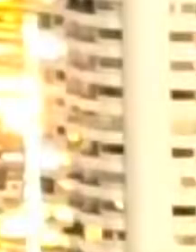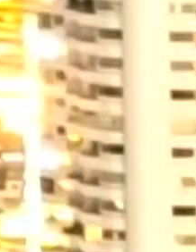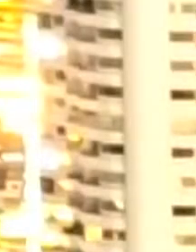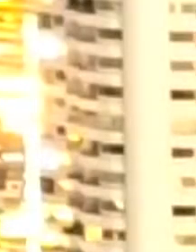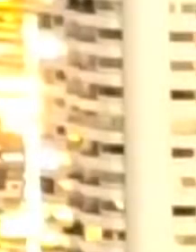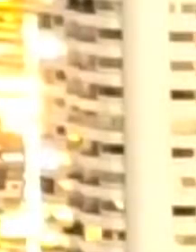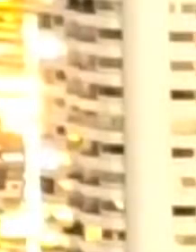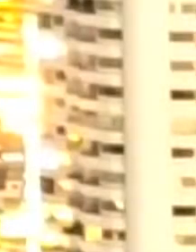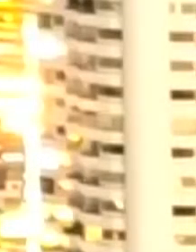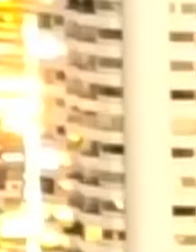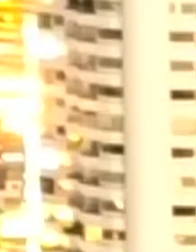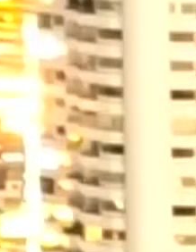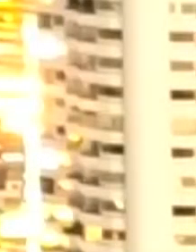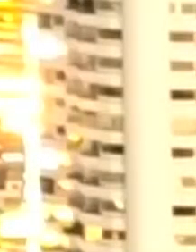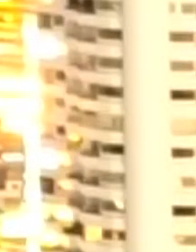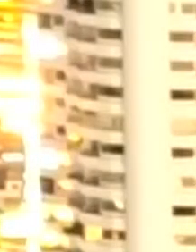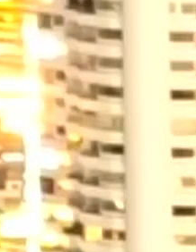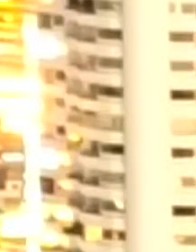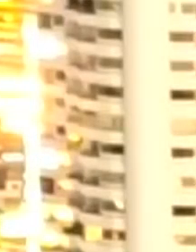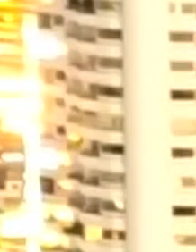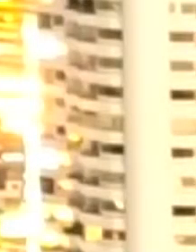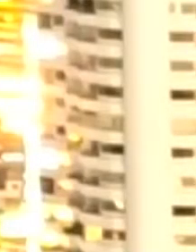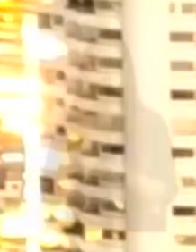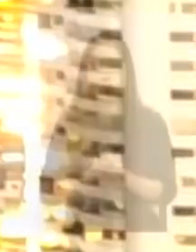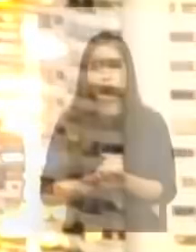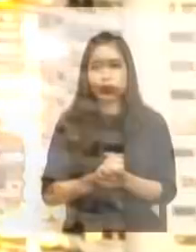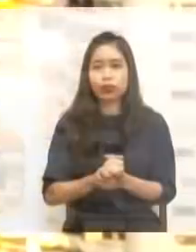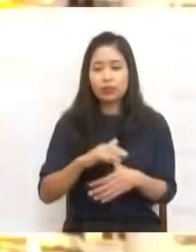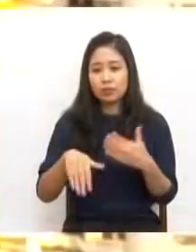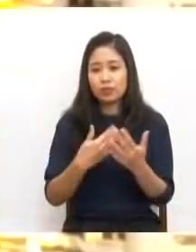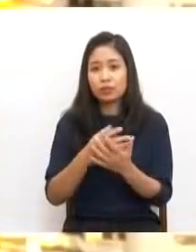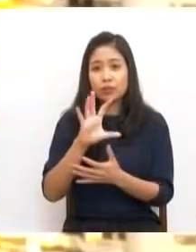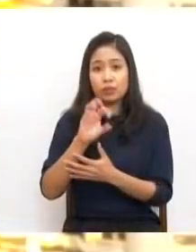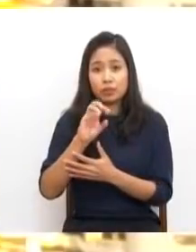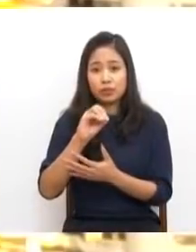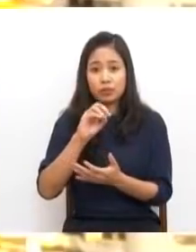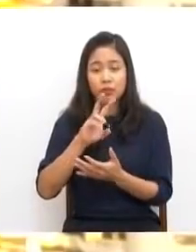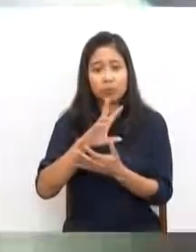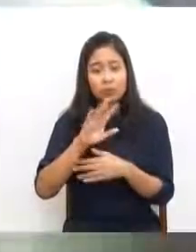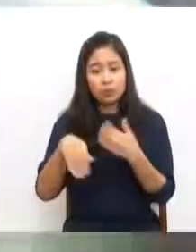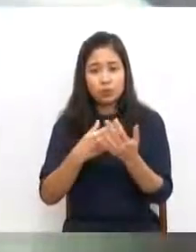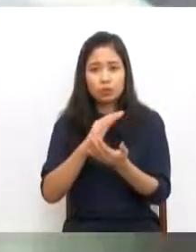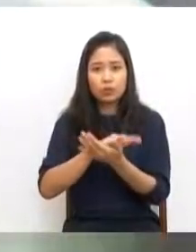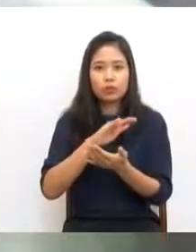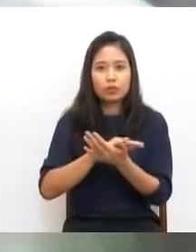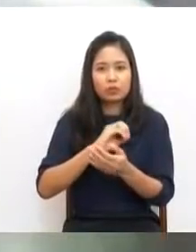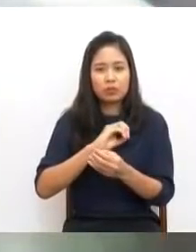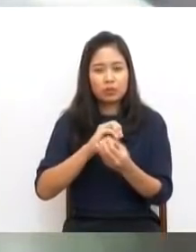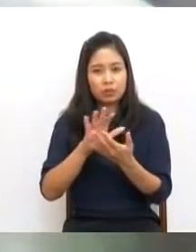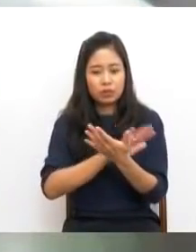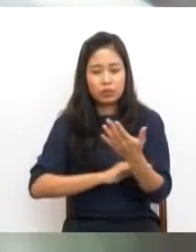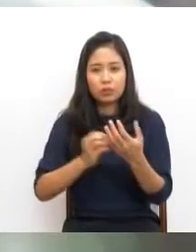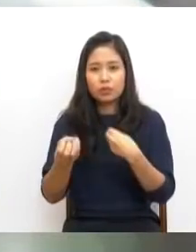นั่นก็เป็นคลิปผลงานของคุณครูที่ส่งเข้ามานะครับมีทั้งหมดประมาณ50กว่าโรงเรียนที่ส่งเข้าร่วมกิจกรรมนี้ครับผม ปีนี้ถือว่าเราประสบผลสำเ